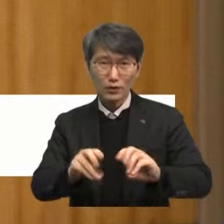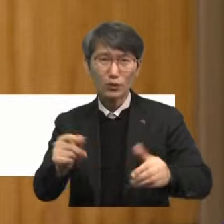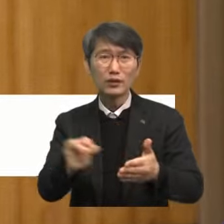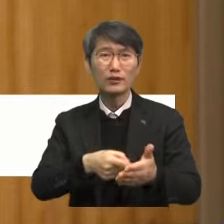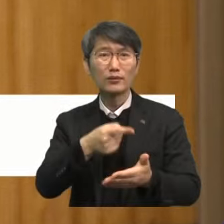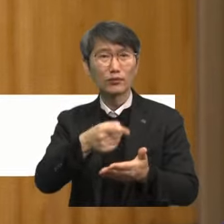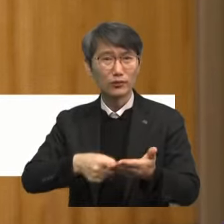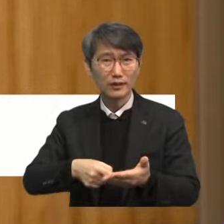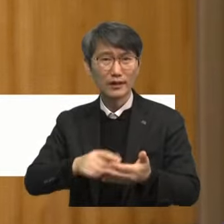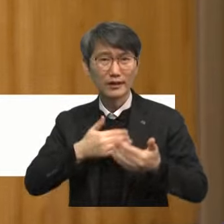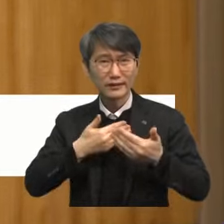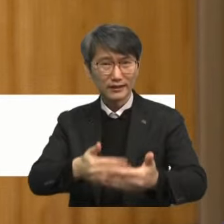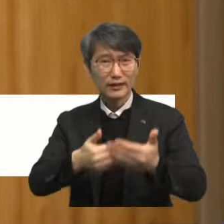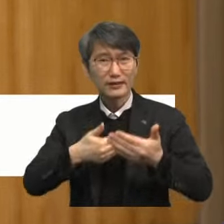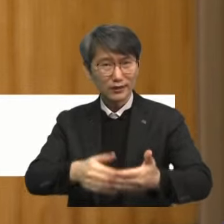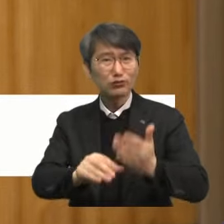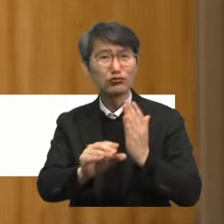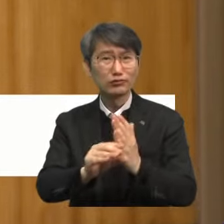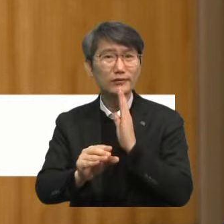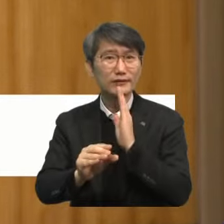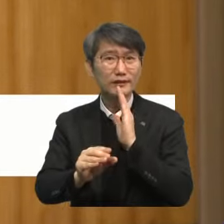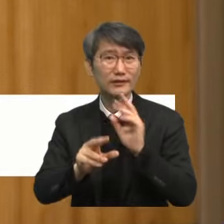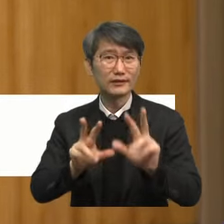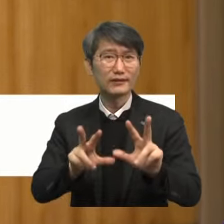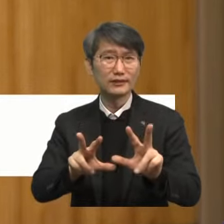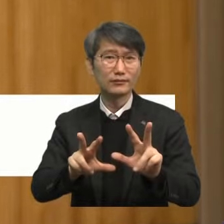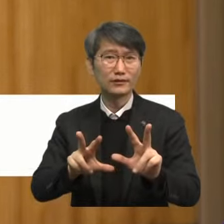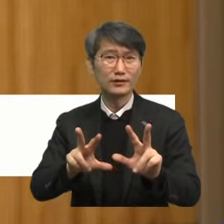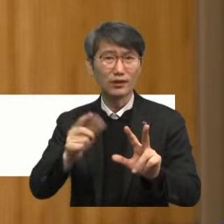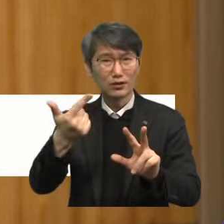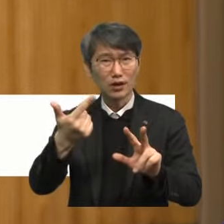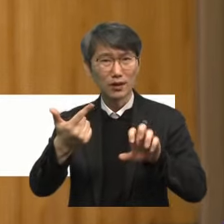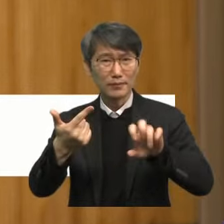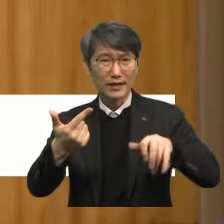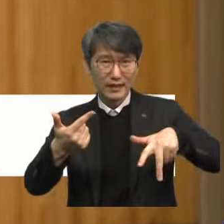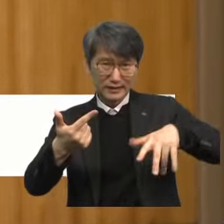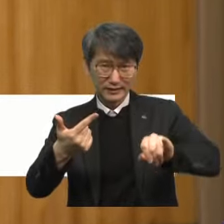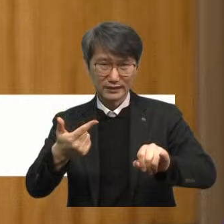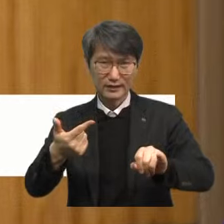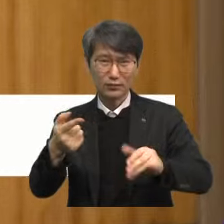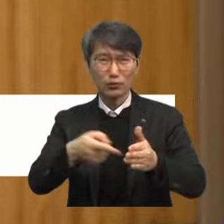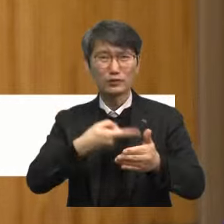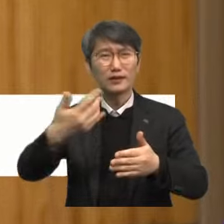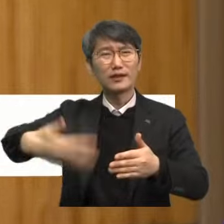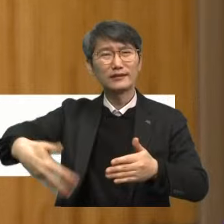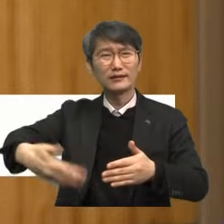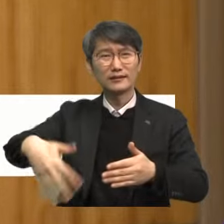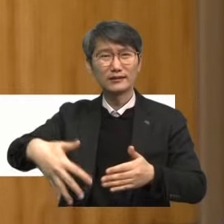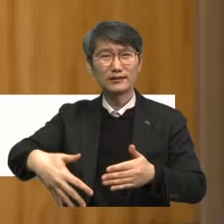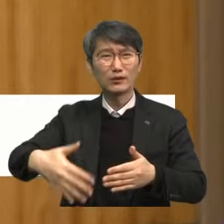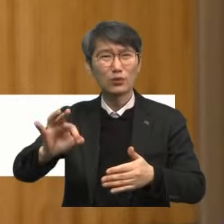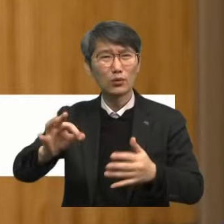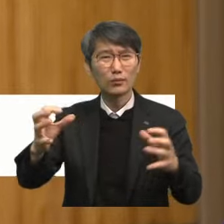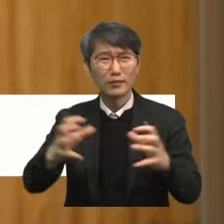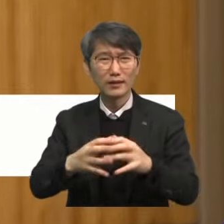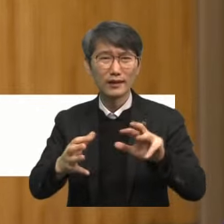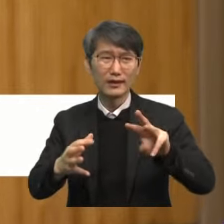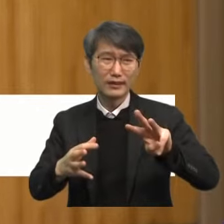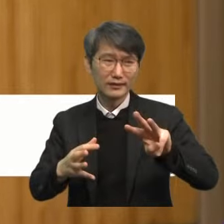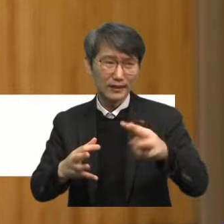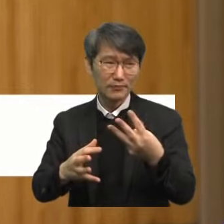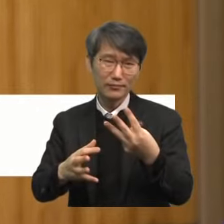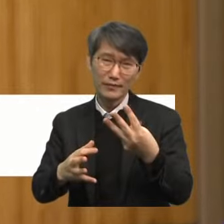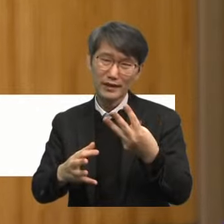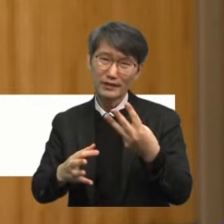보상이 계속 진행되고 있는데 지금 한 6필지 정도가 아직 보상이 안 됐고 그게 액수가 한